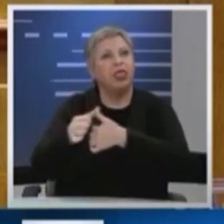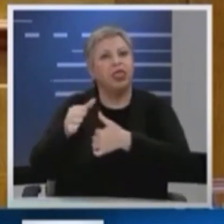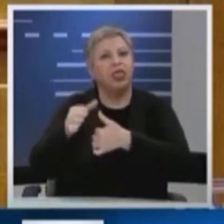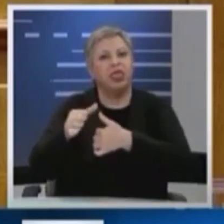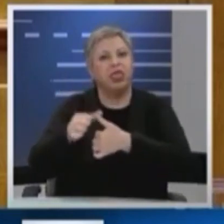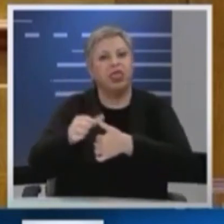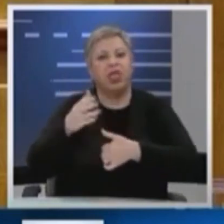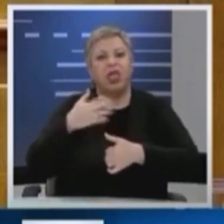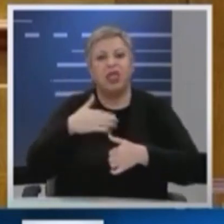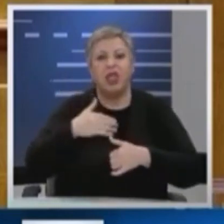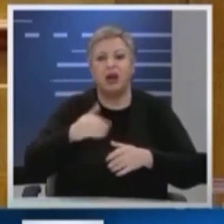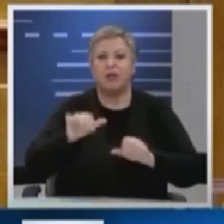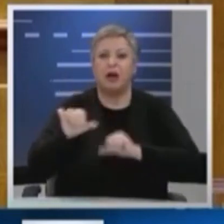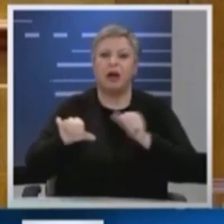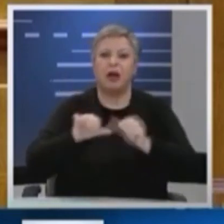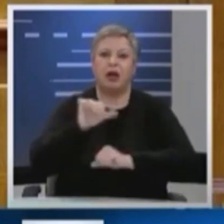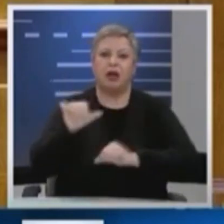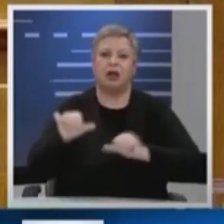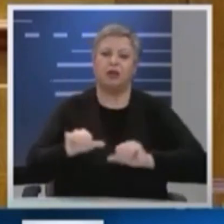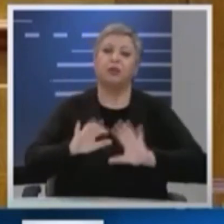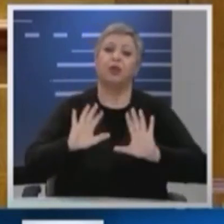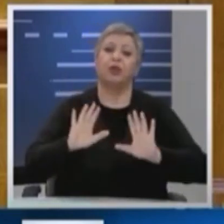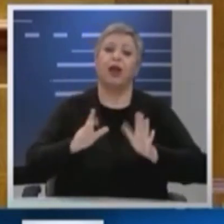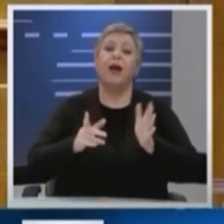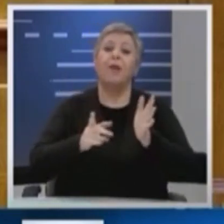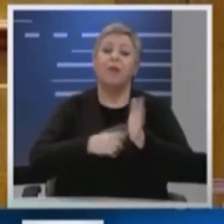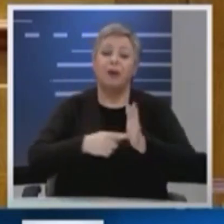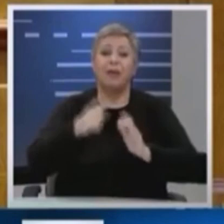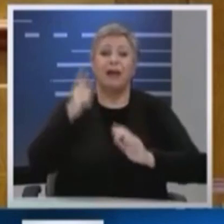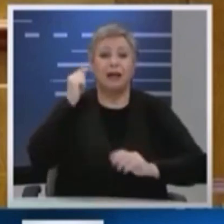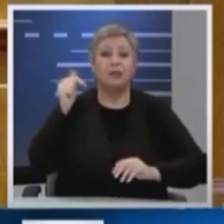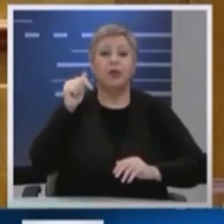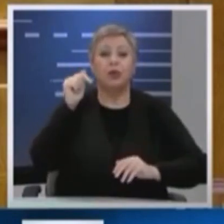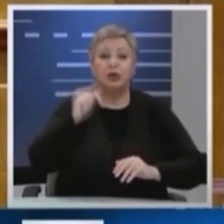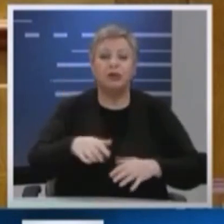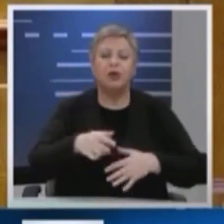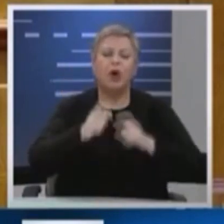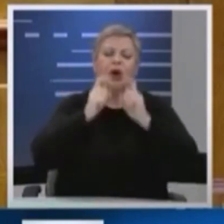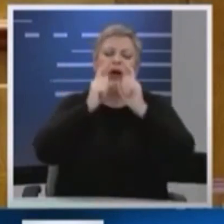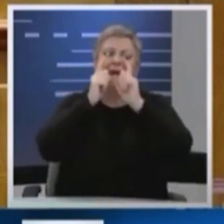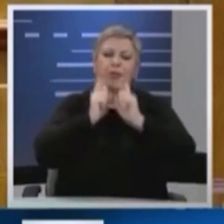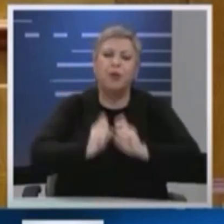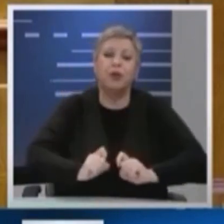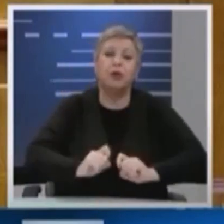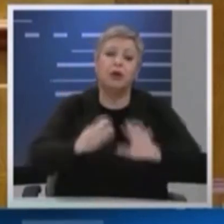προοδευτικής και δημοκρατικής παράταξης. Είναι όρος επιβίωσης και ανάπτυξης του έθνους.